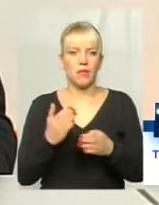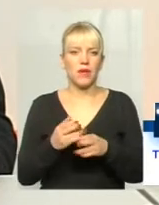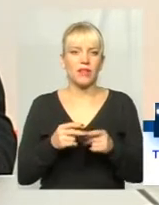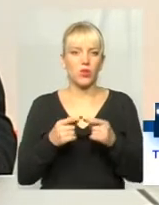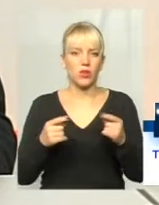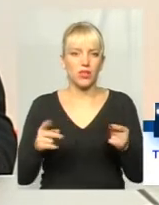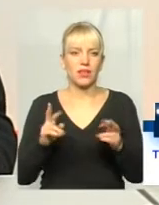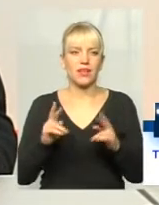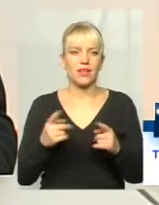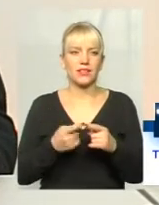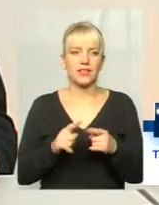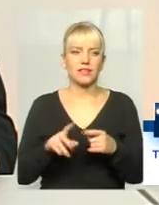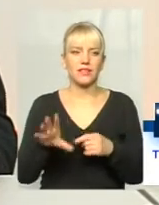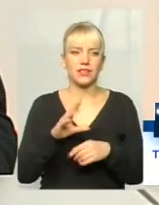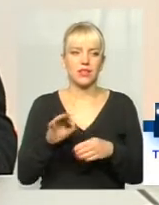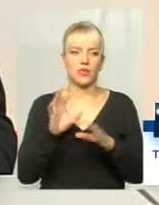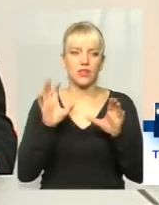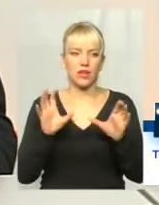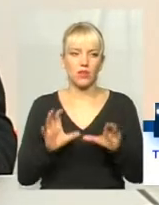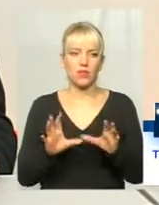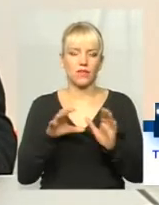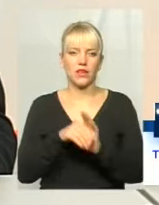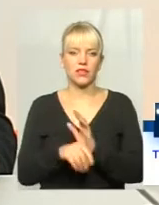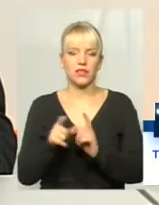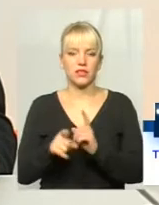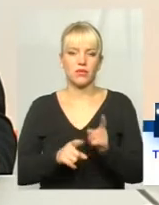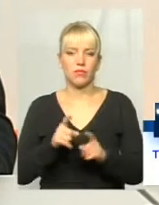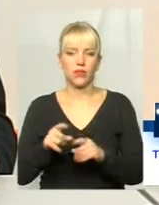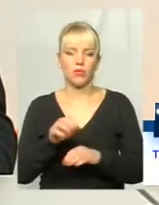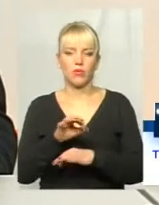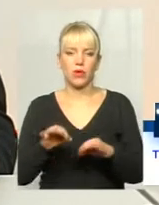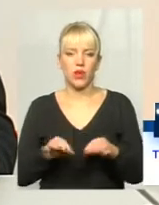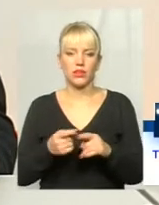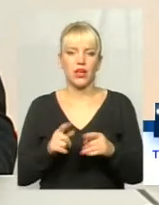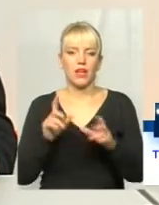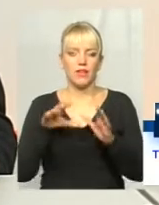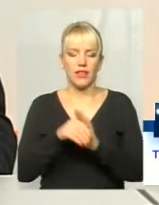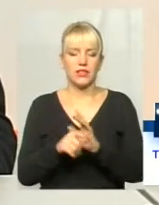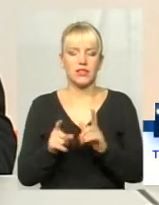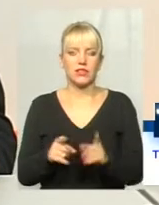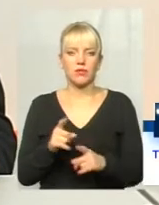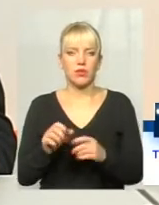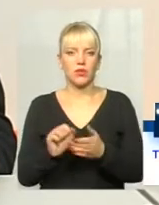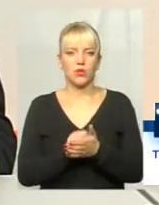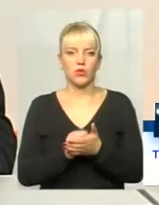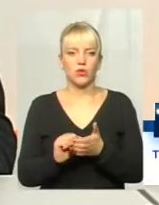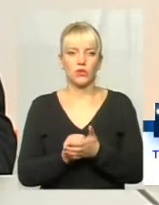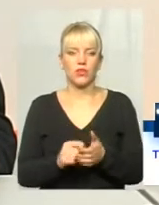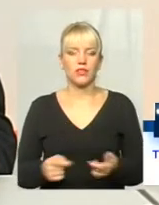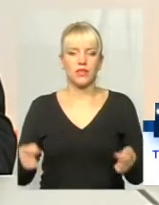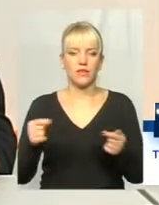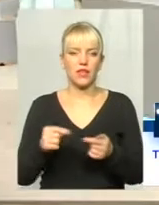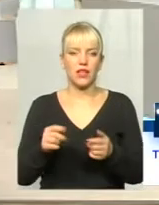все узаконити, внести зміни в проект, внести зміни в виконавчу документацію, привести це в відповідність до вимог будівельних